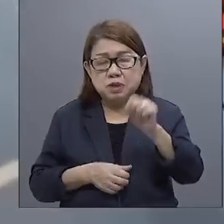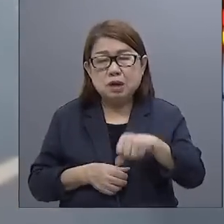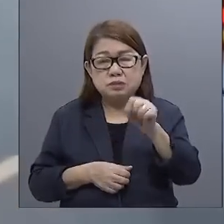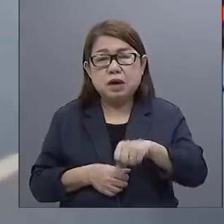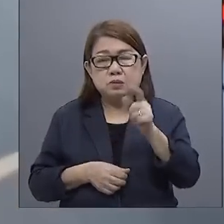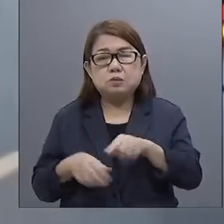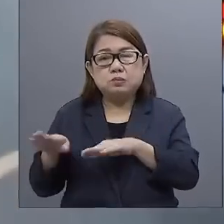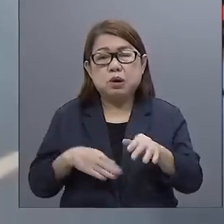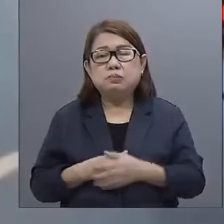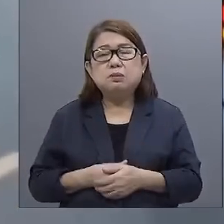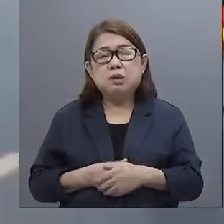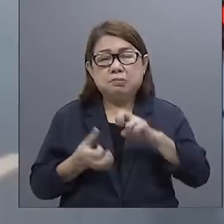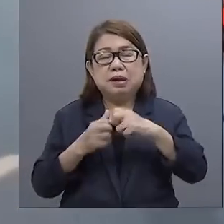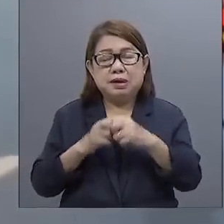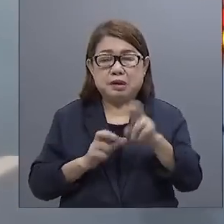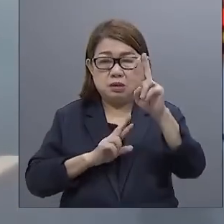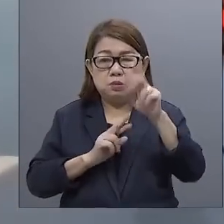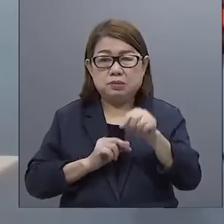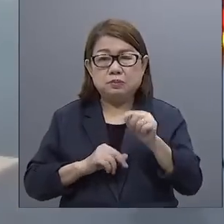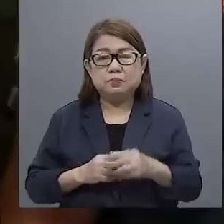มันเป็นปัจจัยเสี่ยงที่มี